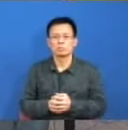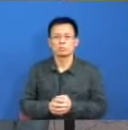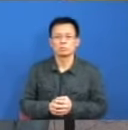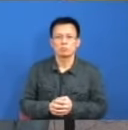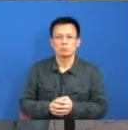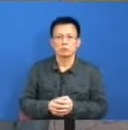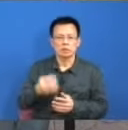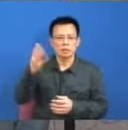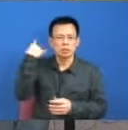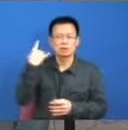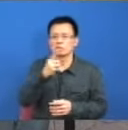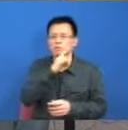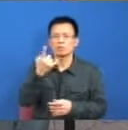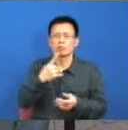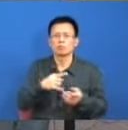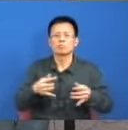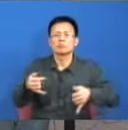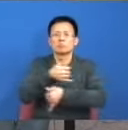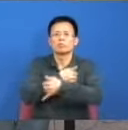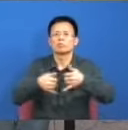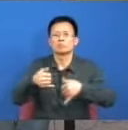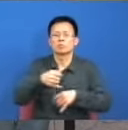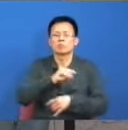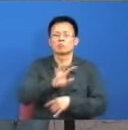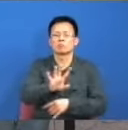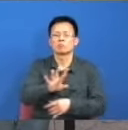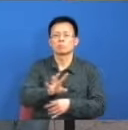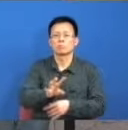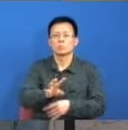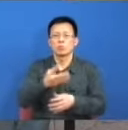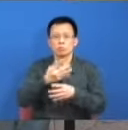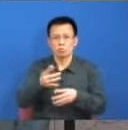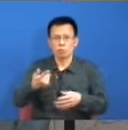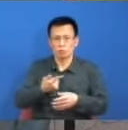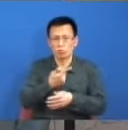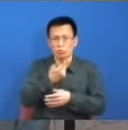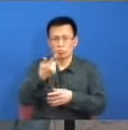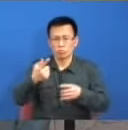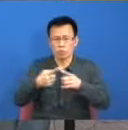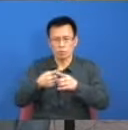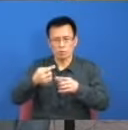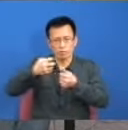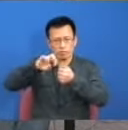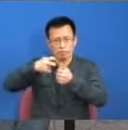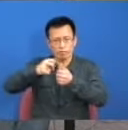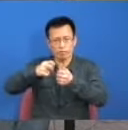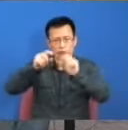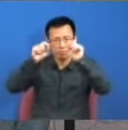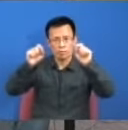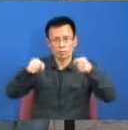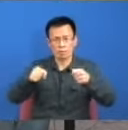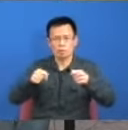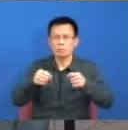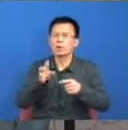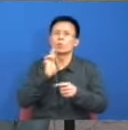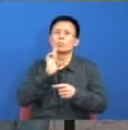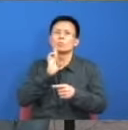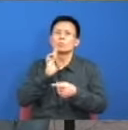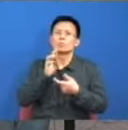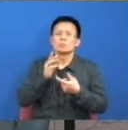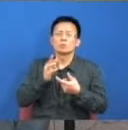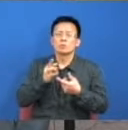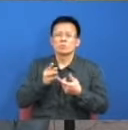模式只是做 show。所以其實有這麼多人開始反省這個問題的時候，又似乎是不是